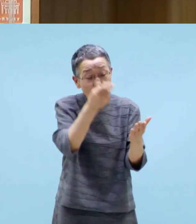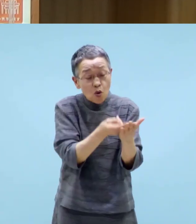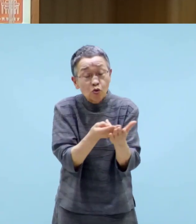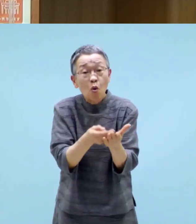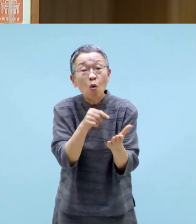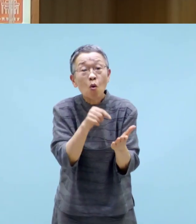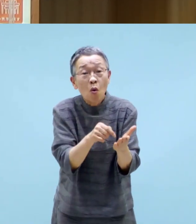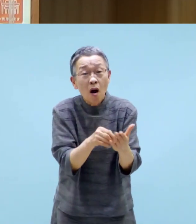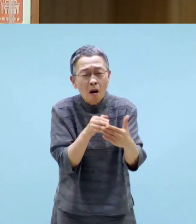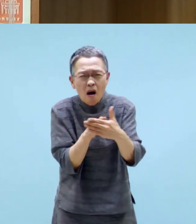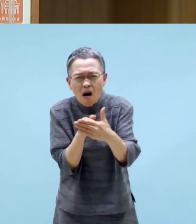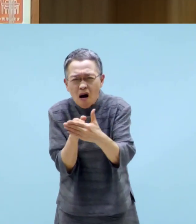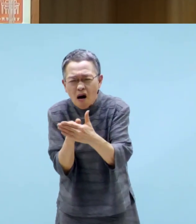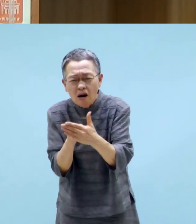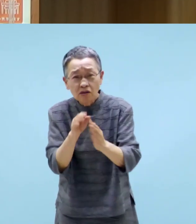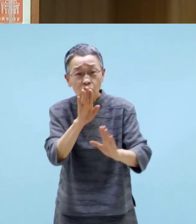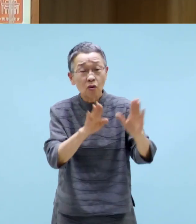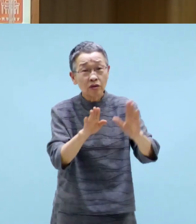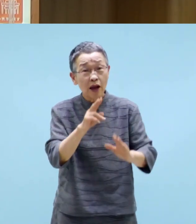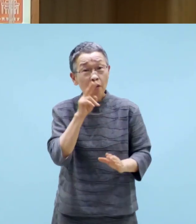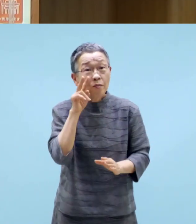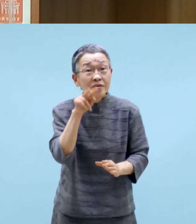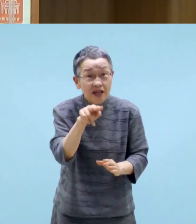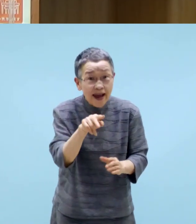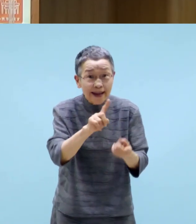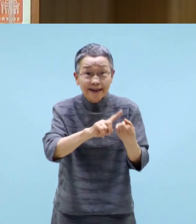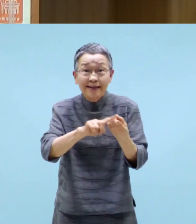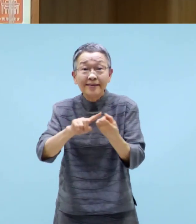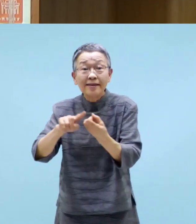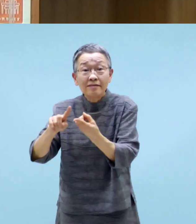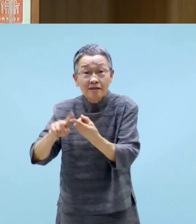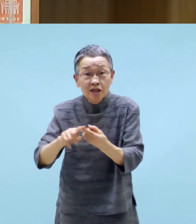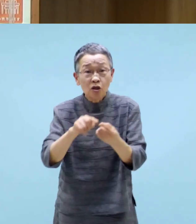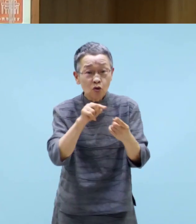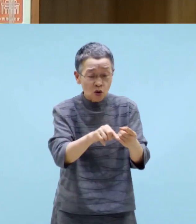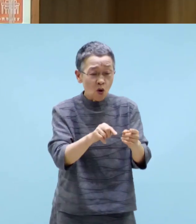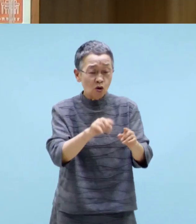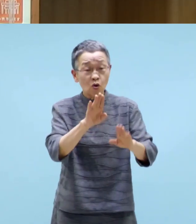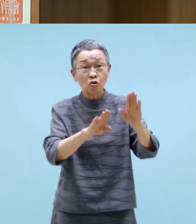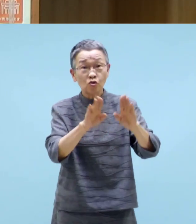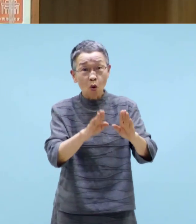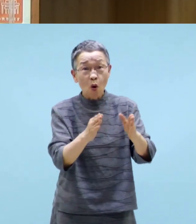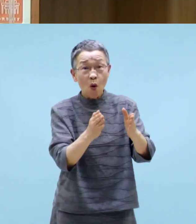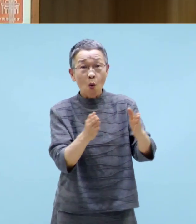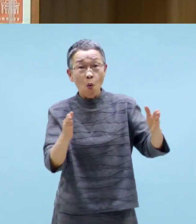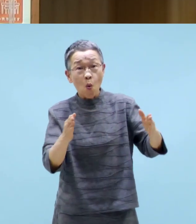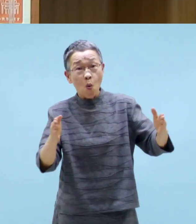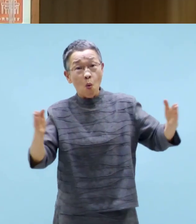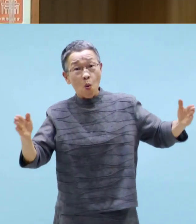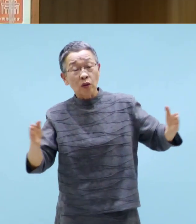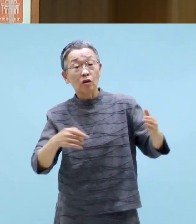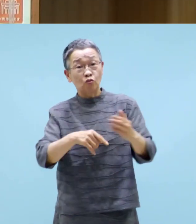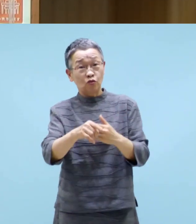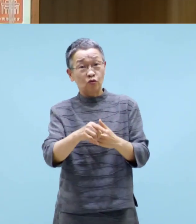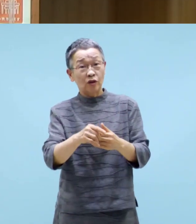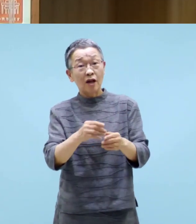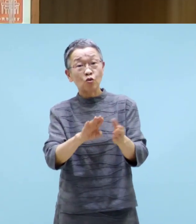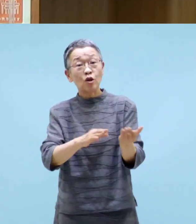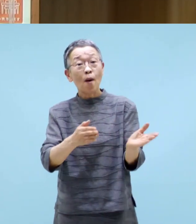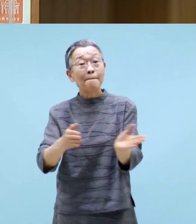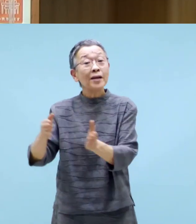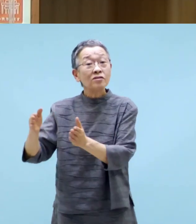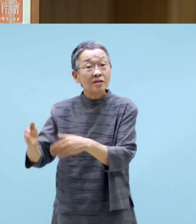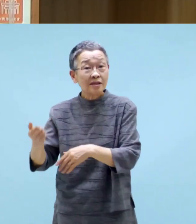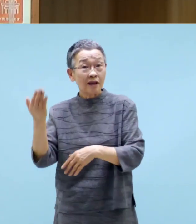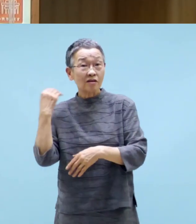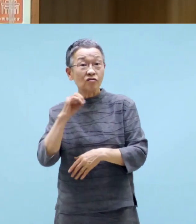の逼迫具合を見ながら、適切にその病床の数を上げていきます。でそれとは別に、先ほど申し上げたような検査